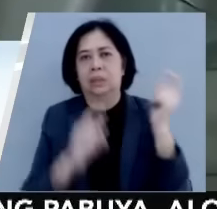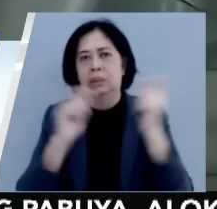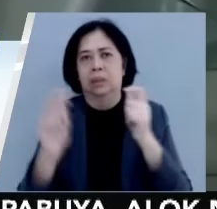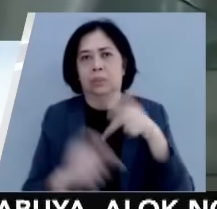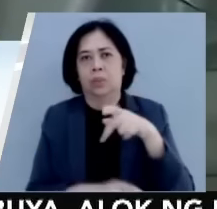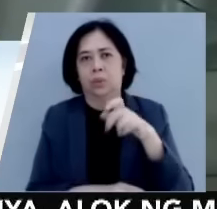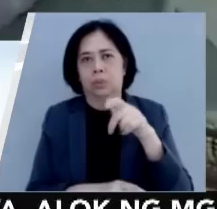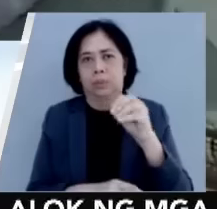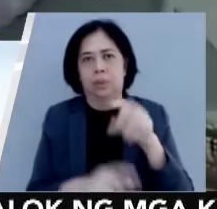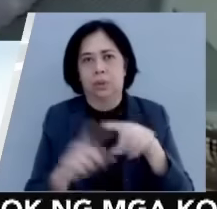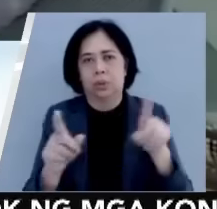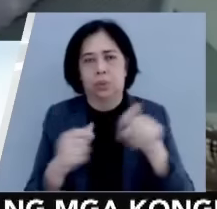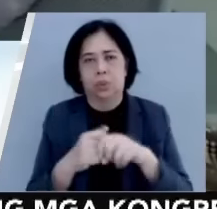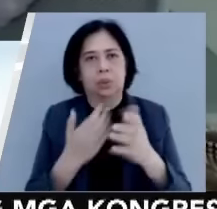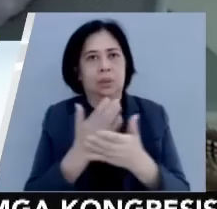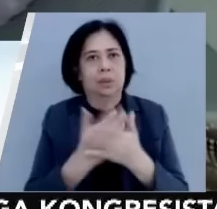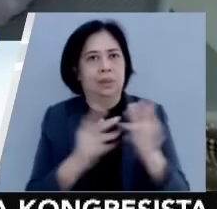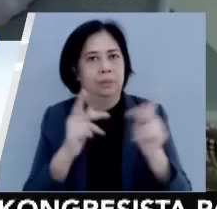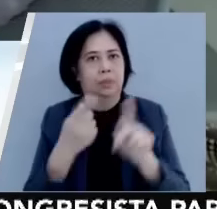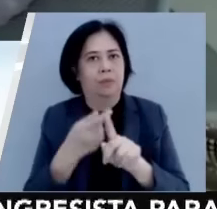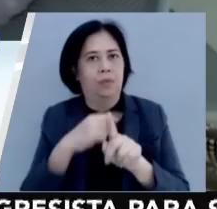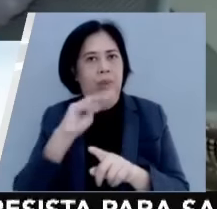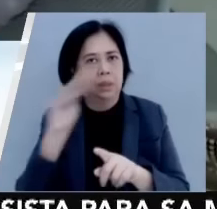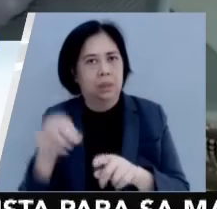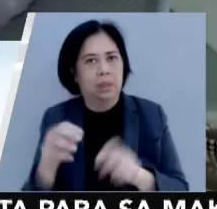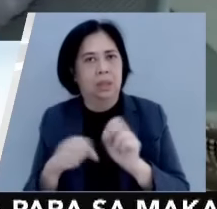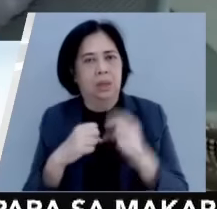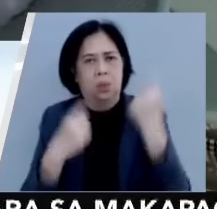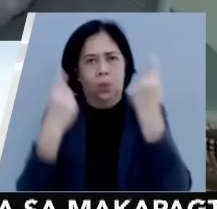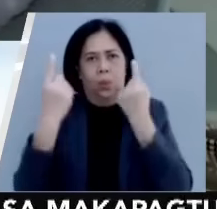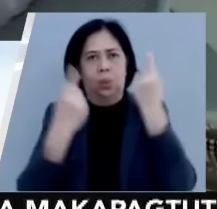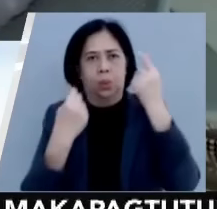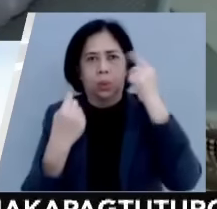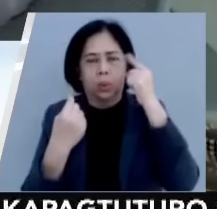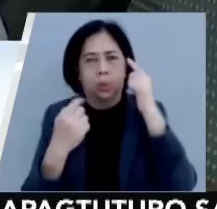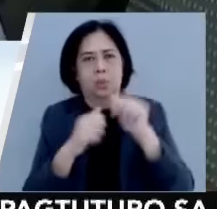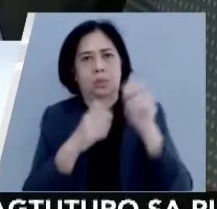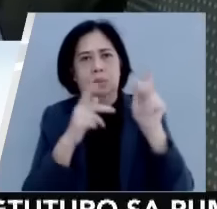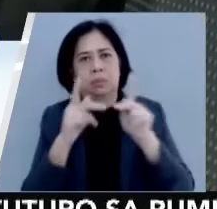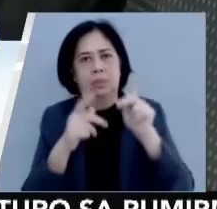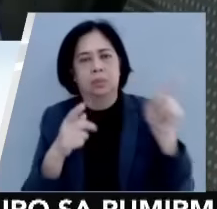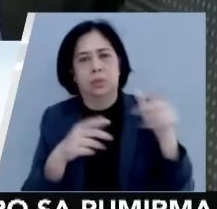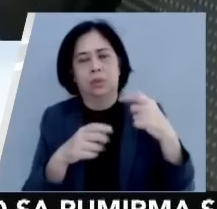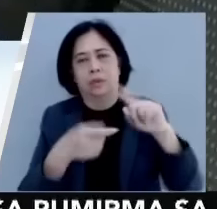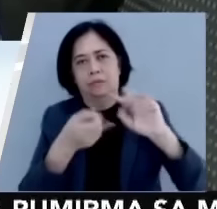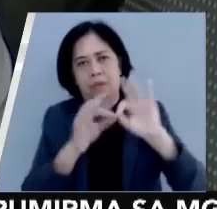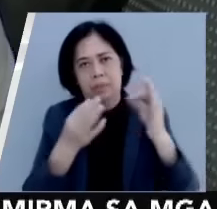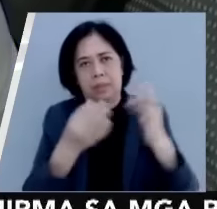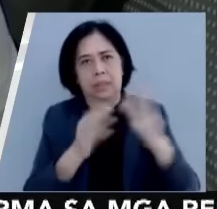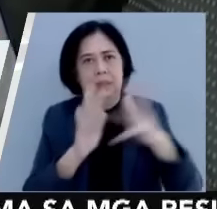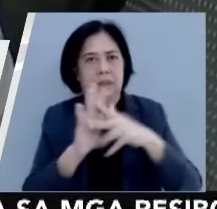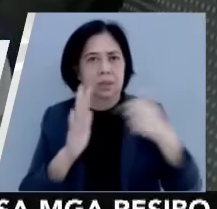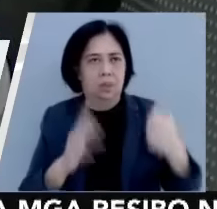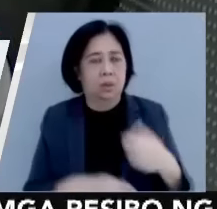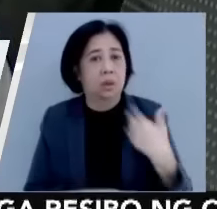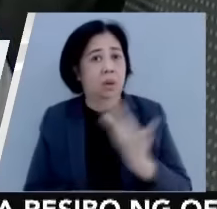galing pang Maynila. Kaya ganun na lamang ang pag-aalala nila sa mga naiwan sa Catanduanes. Bahay namin, sira. Tapos